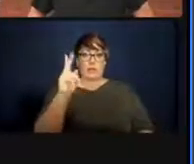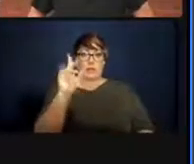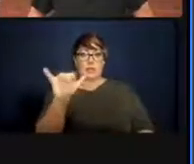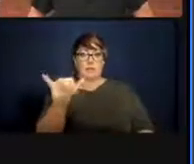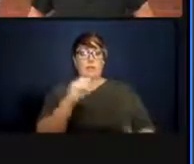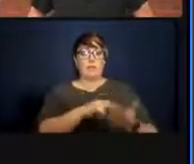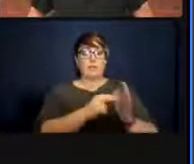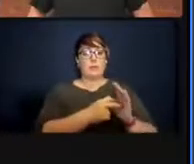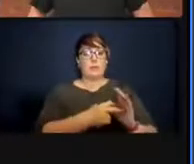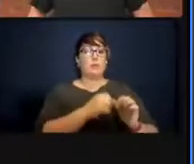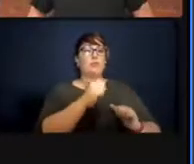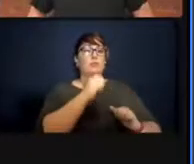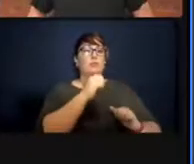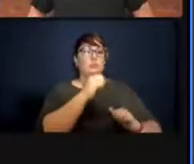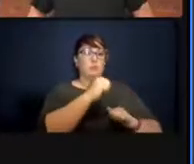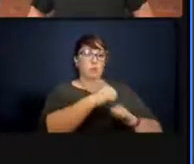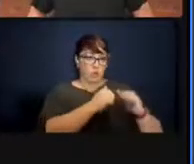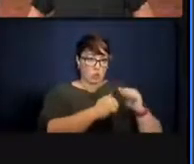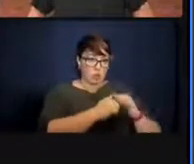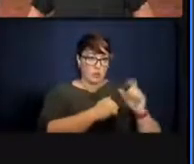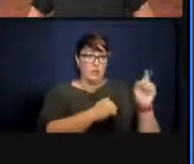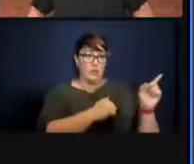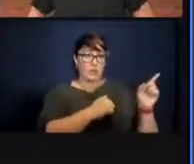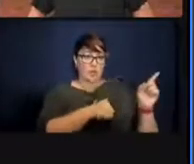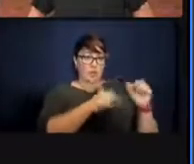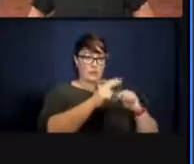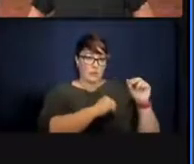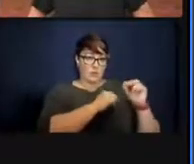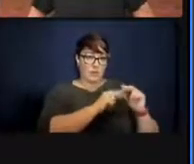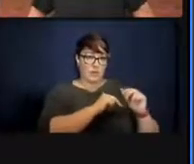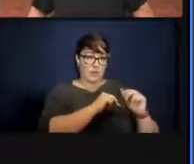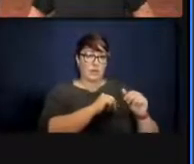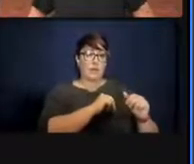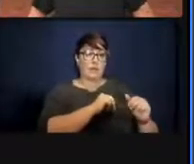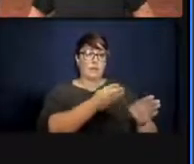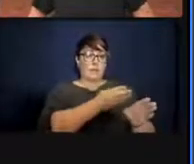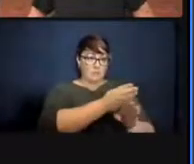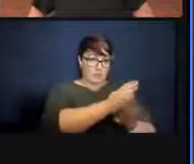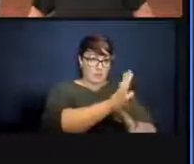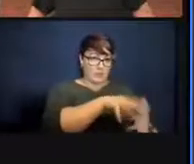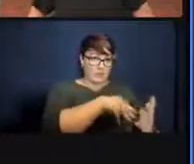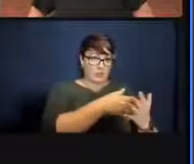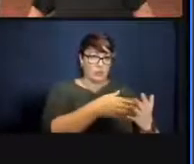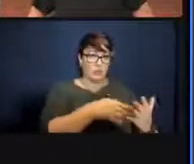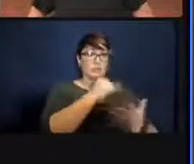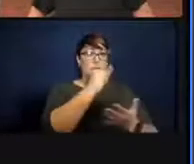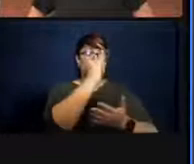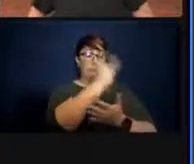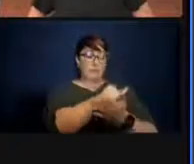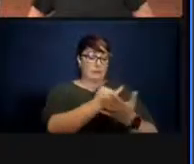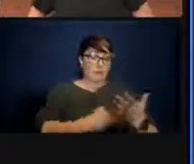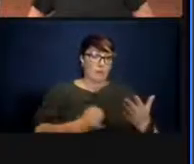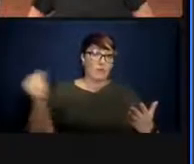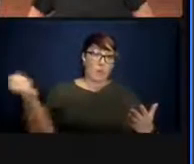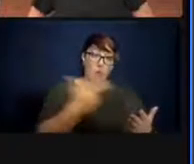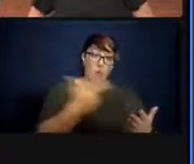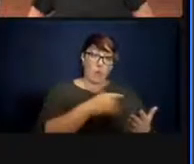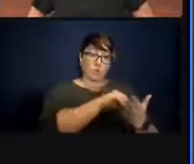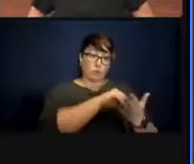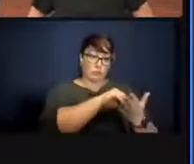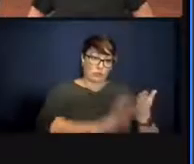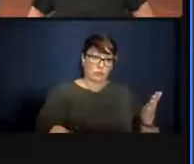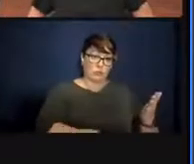Umezungumza kuhusu akademia za wall to wall, ama ukuta hadi mwingine, kwamba kila